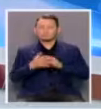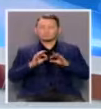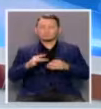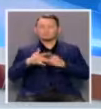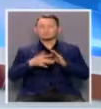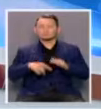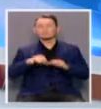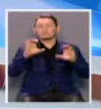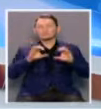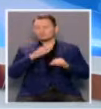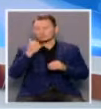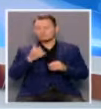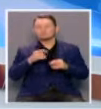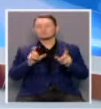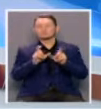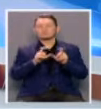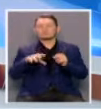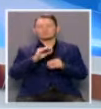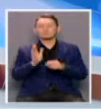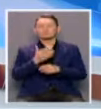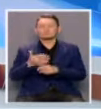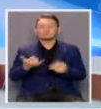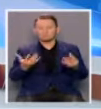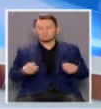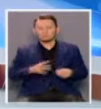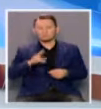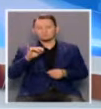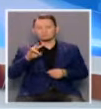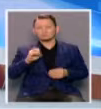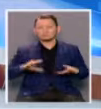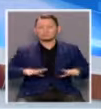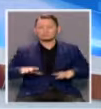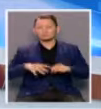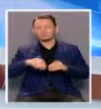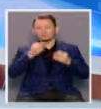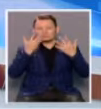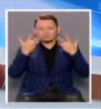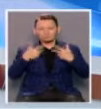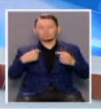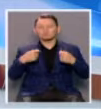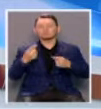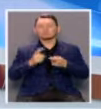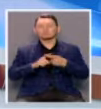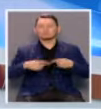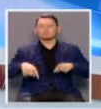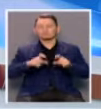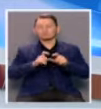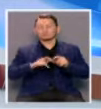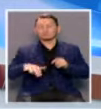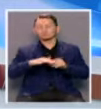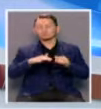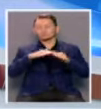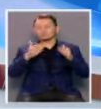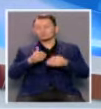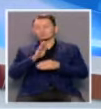Қала үшін заңсыз дүкендерден тазарту жұмыстары бүгінде жалғасты. Дені сауда орталығының көкөністер мен жеміс-жидектер сататын бөлігіндегі контейнерлер